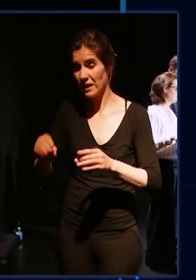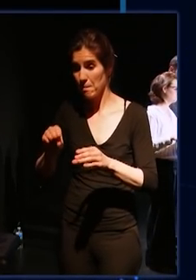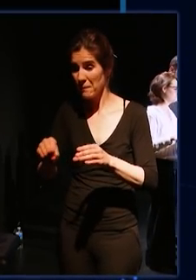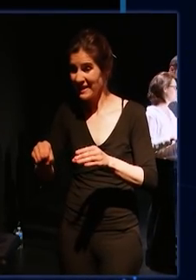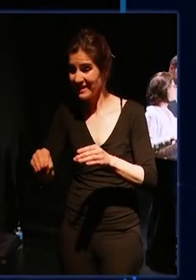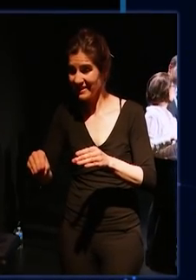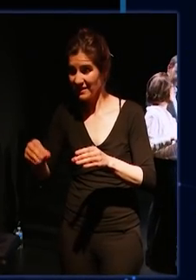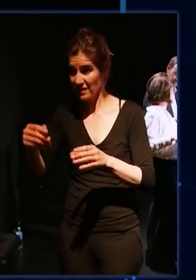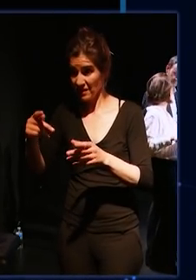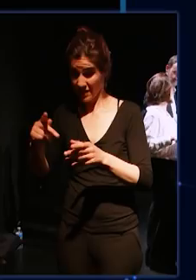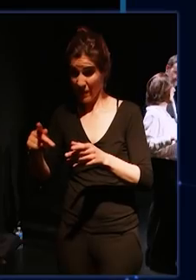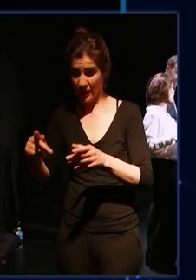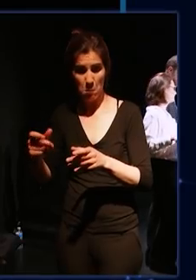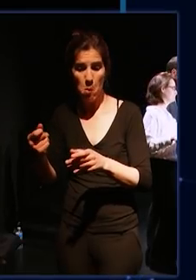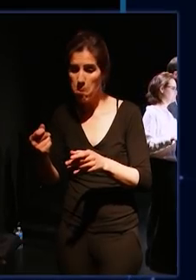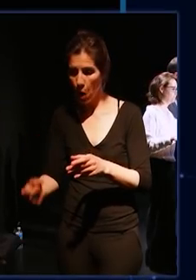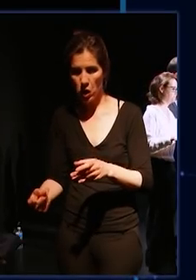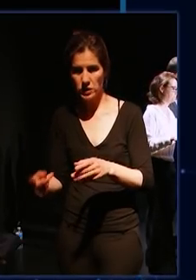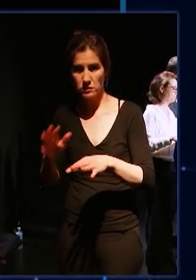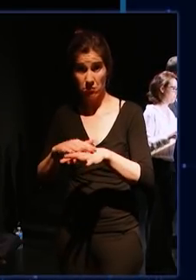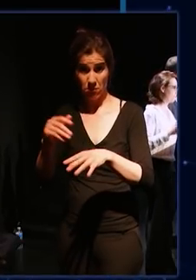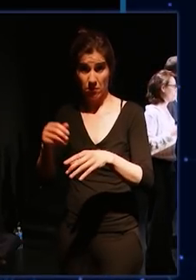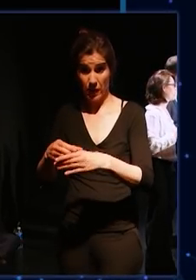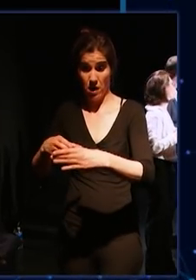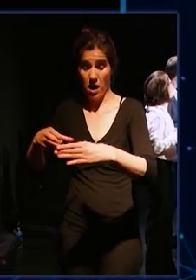per donar molta més